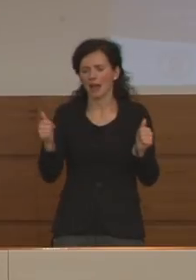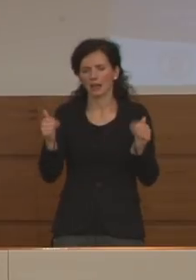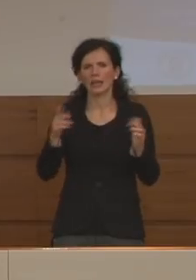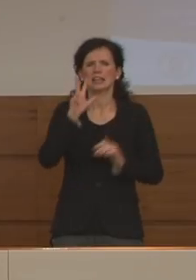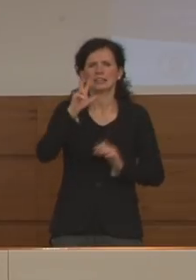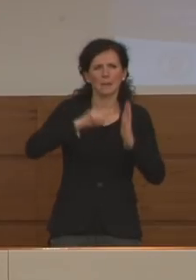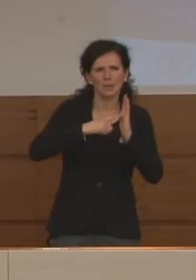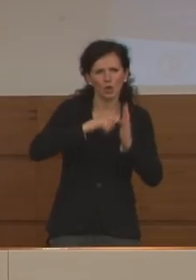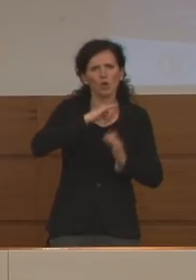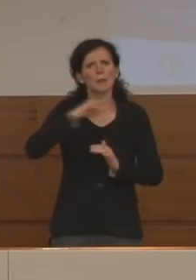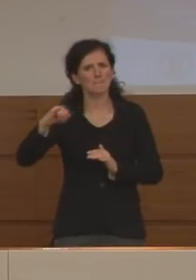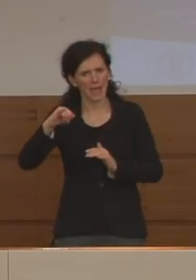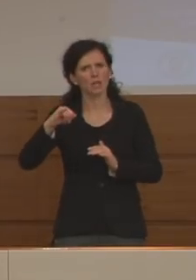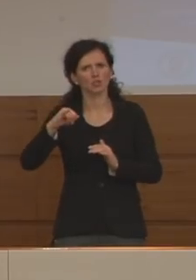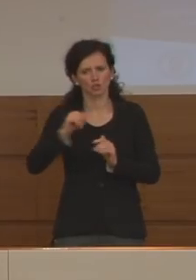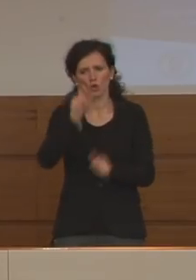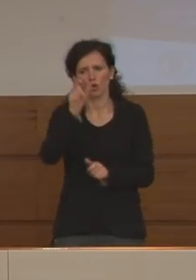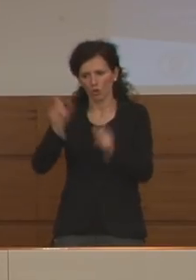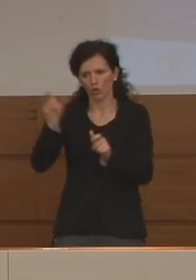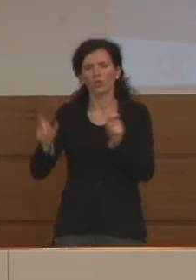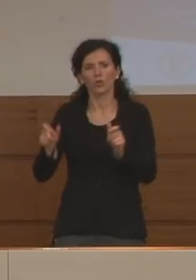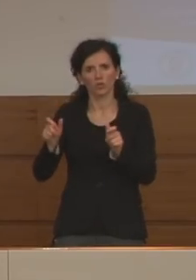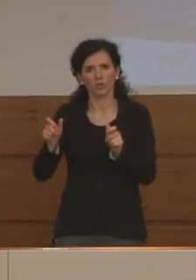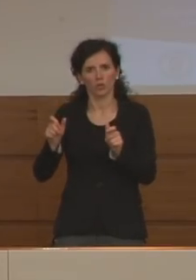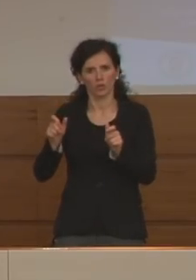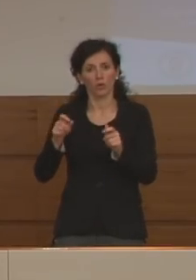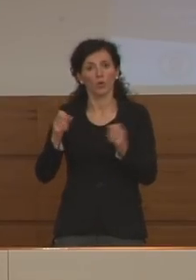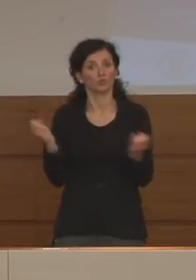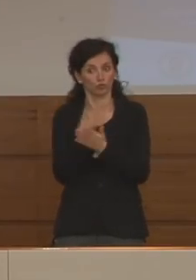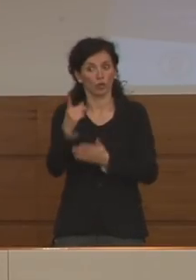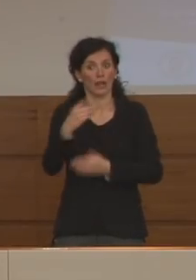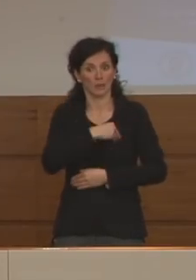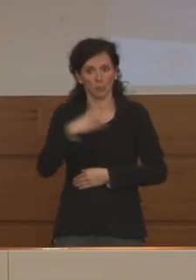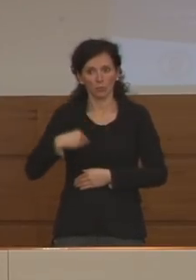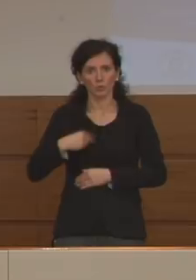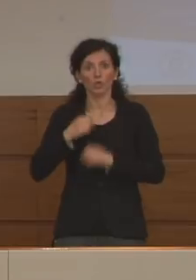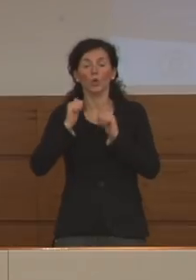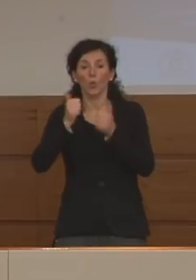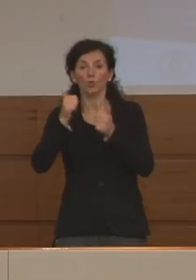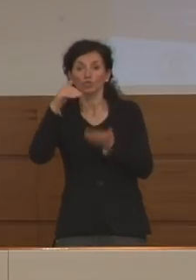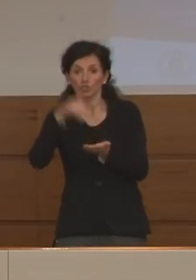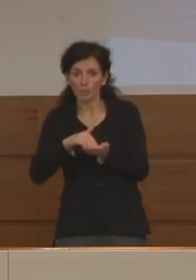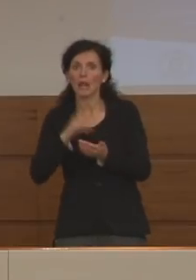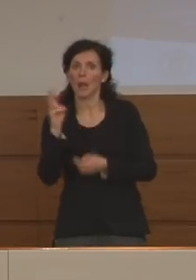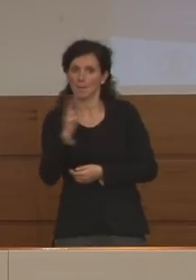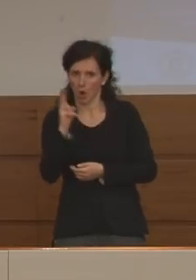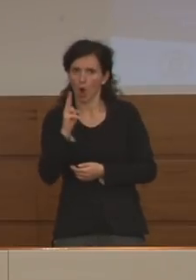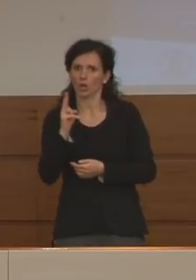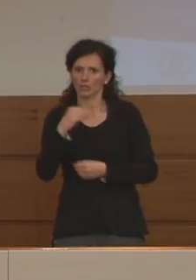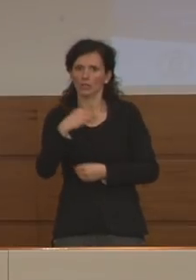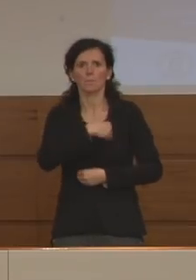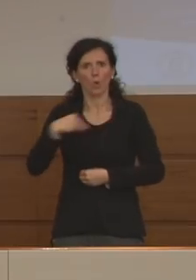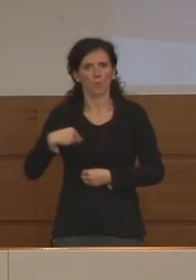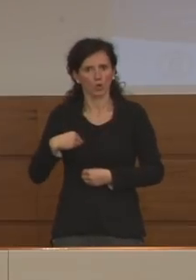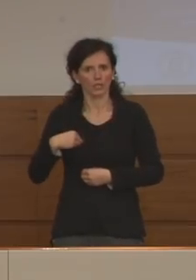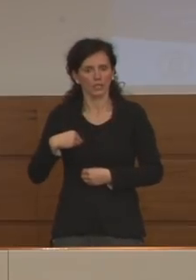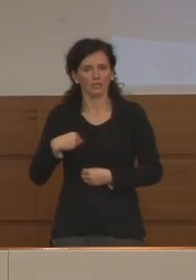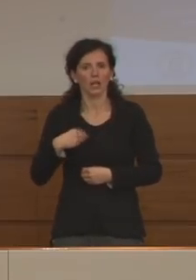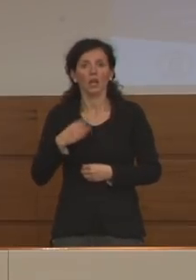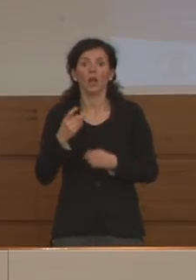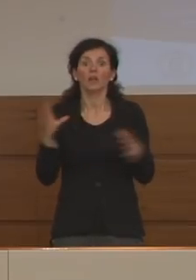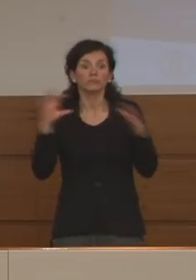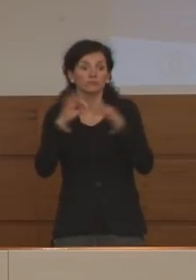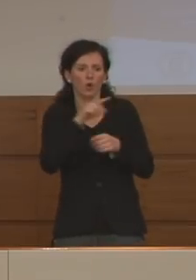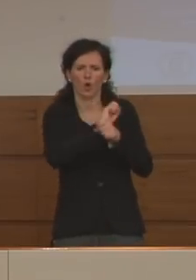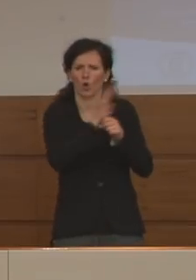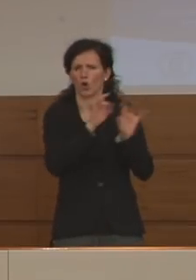casi di polmonite abbiamo 11 12mila morti di polmonite che non hanno niente a che fare col coronavirus perché coronavirus e nuovo